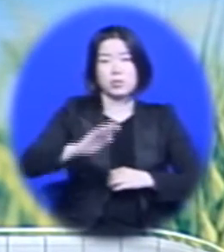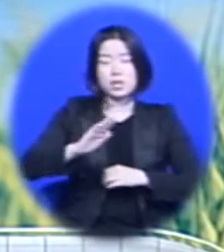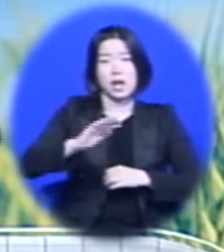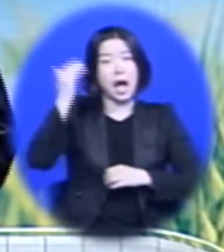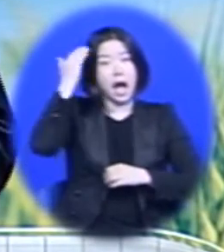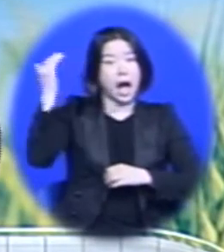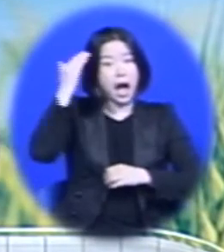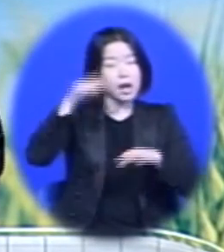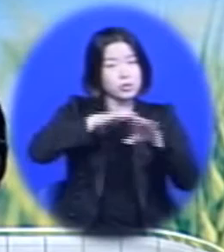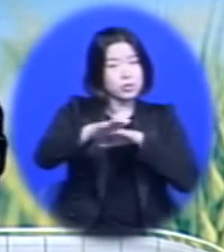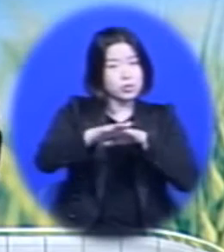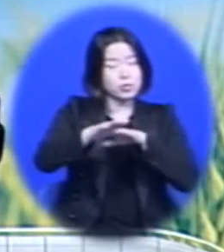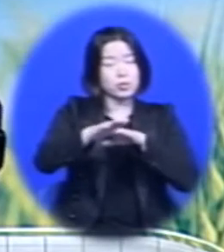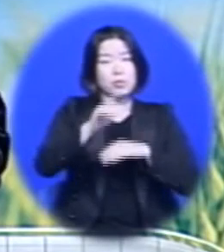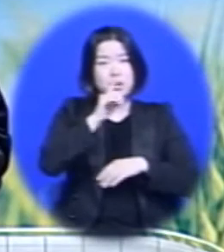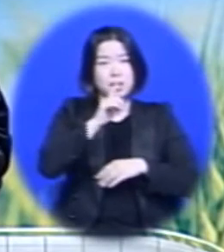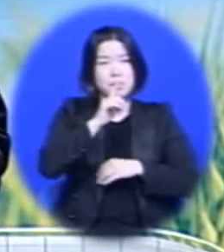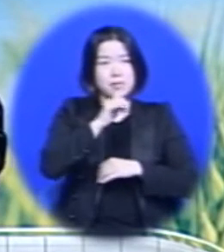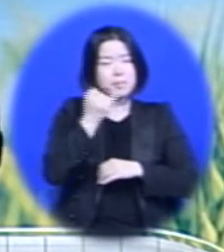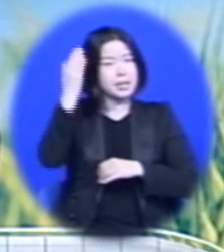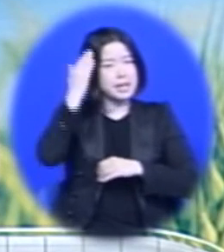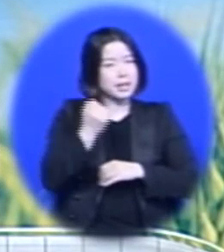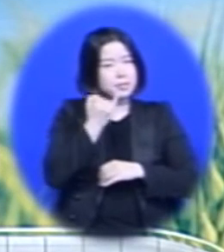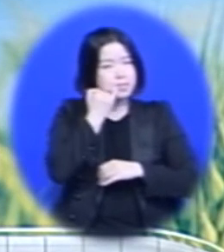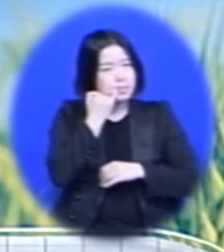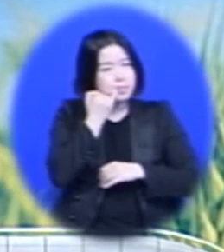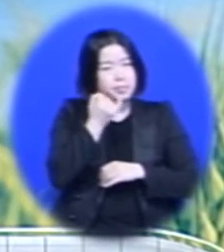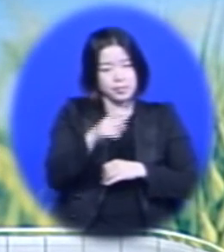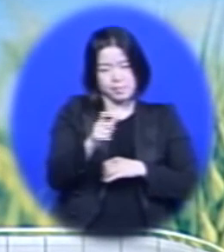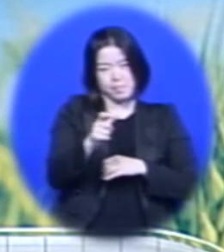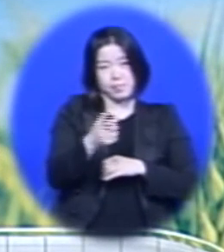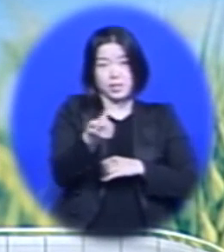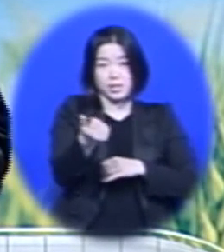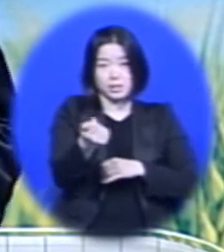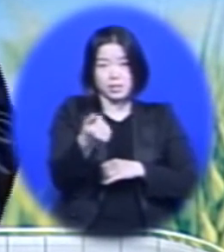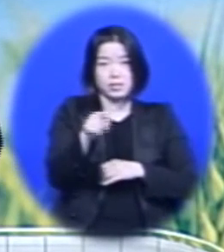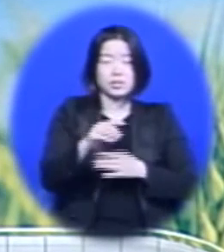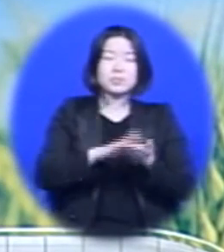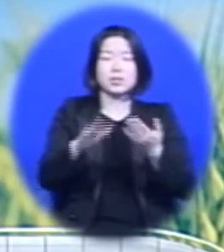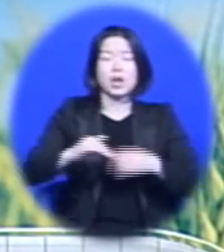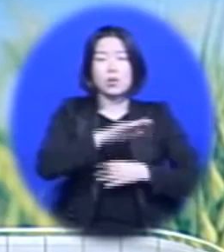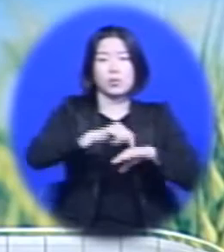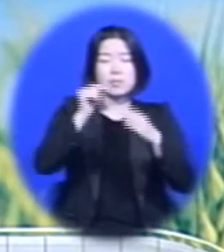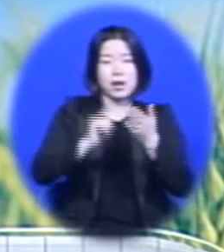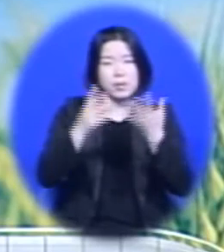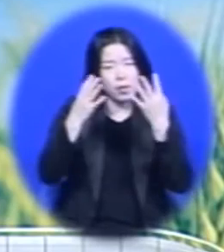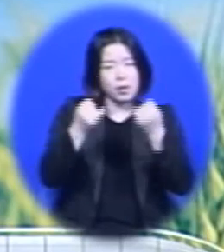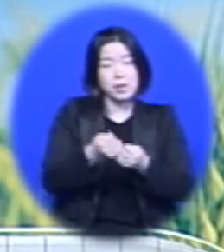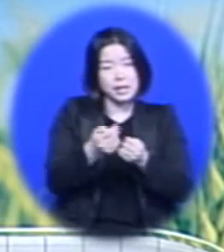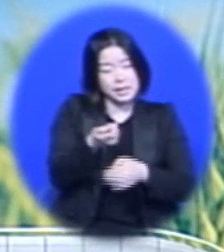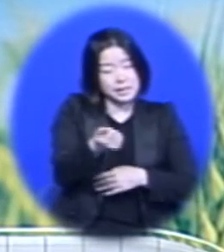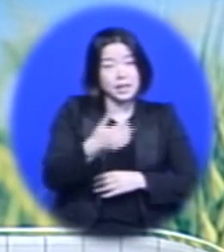한국식으로 표현하자면 간장종지같이 작다는 것입니다. 여러분, 우리의 마음이 얼마나 작은 줄